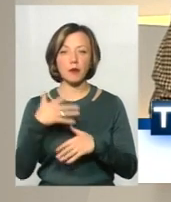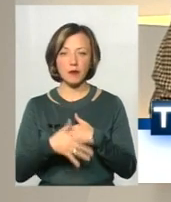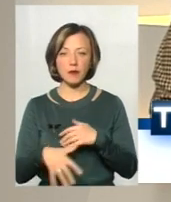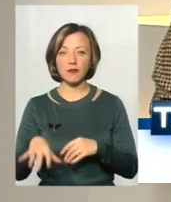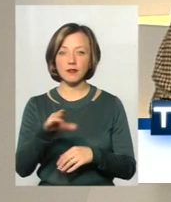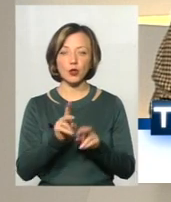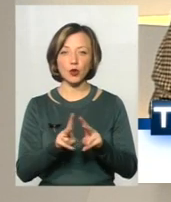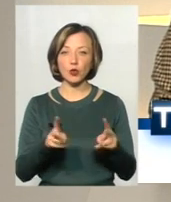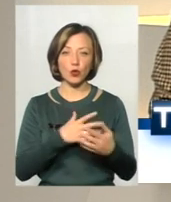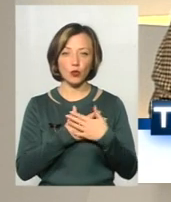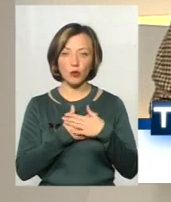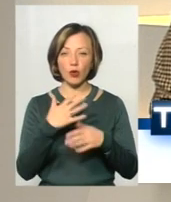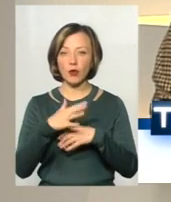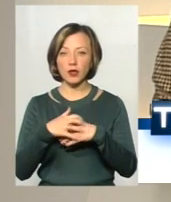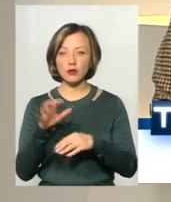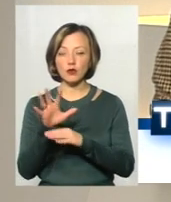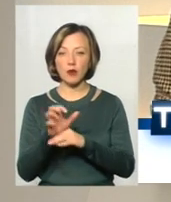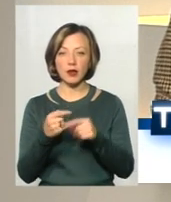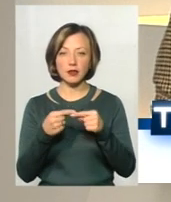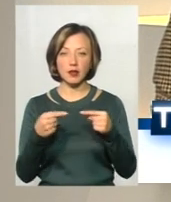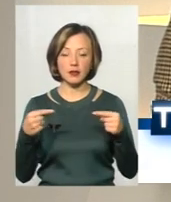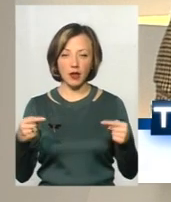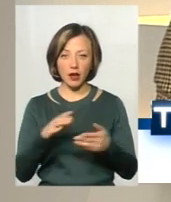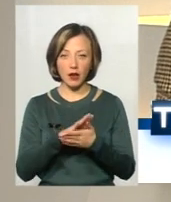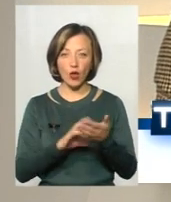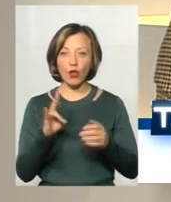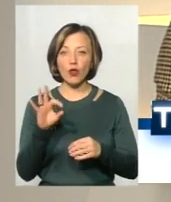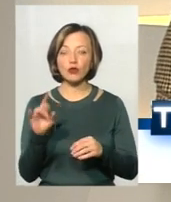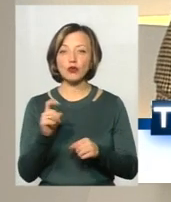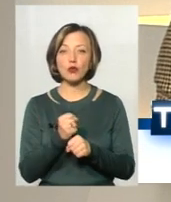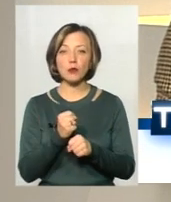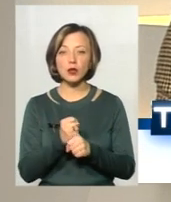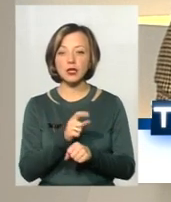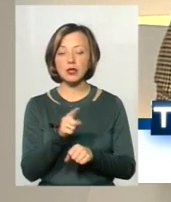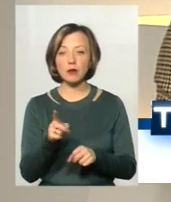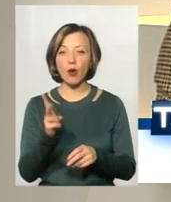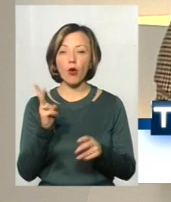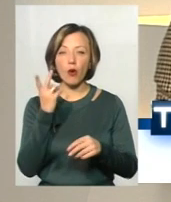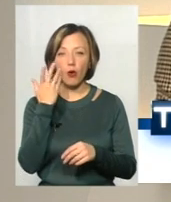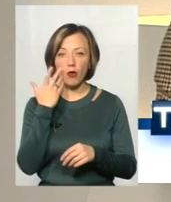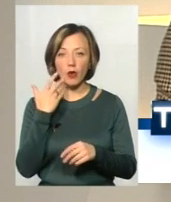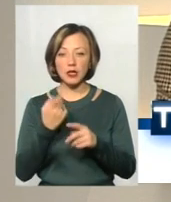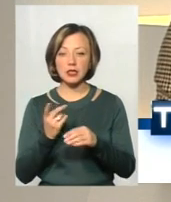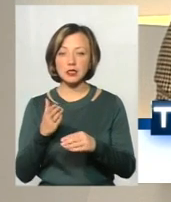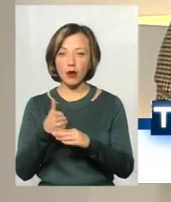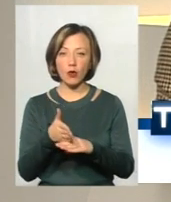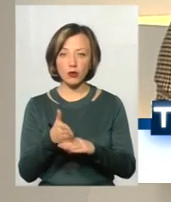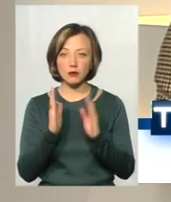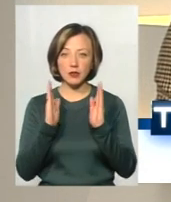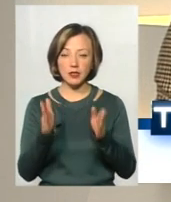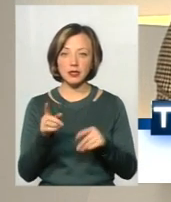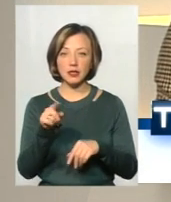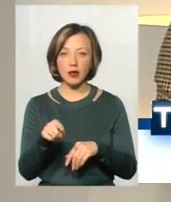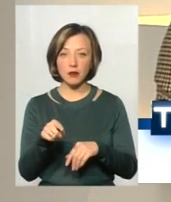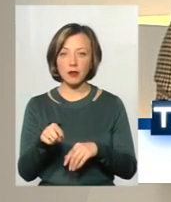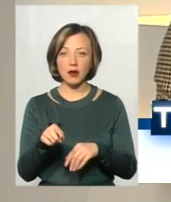тих, хто любить котів, собак і так далі. Ну що робити тим, коли ти заходиш в під'їзд, і там